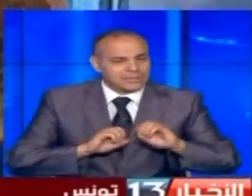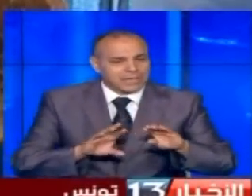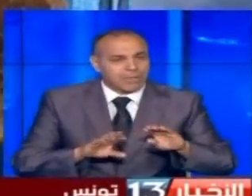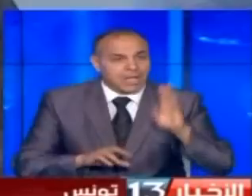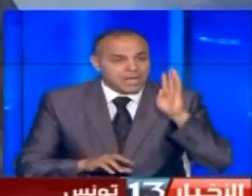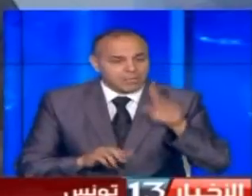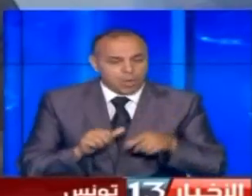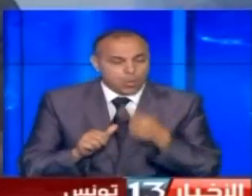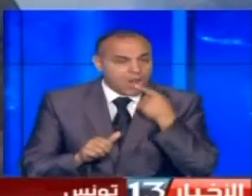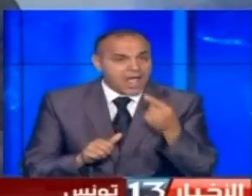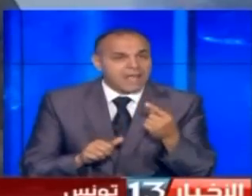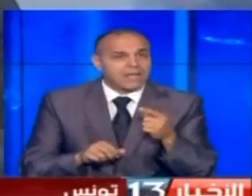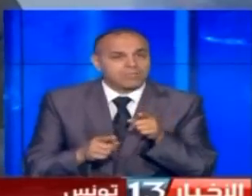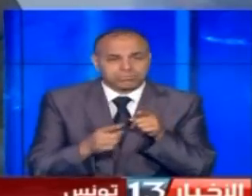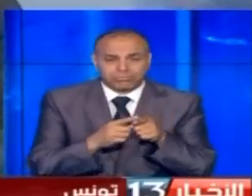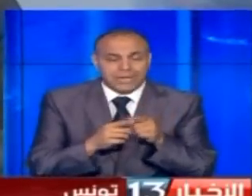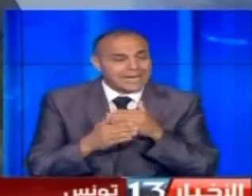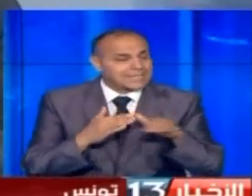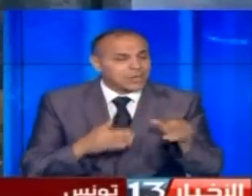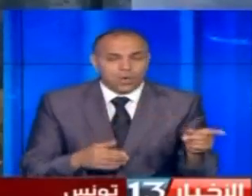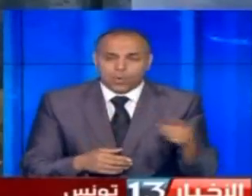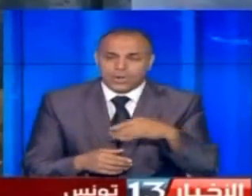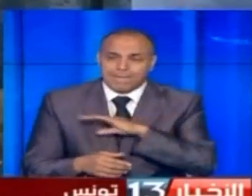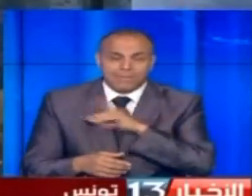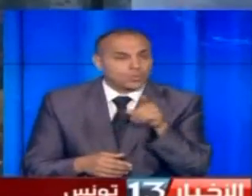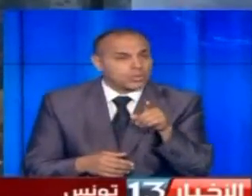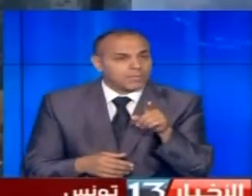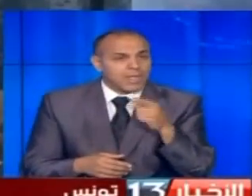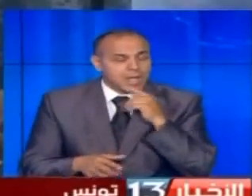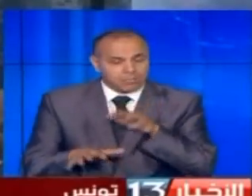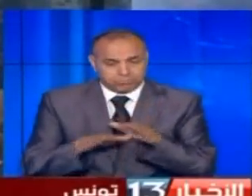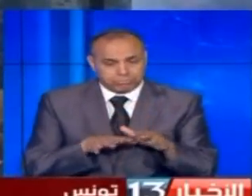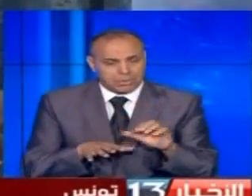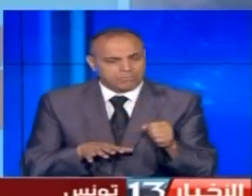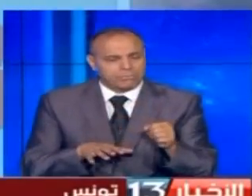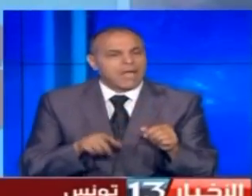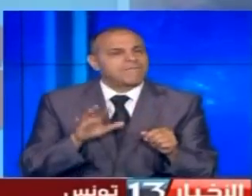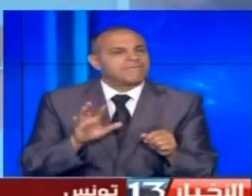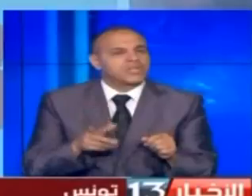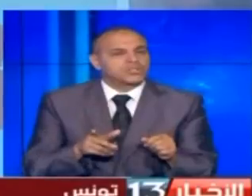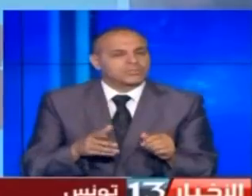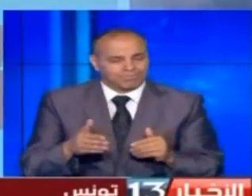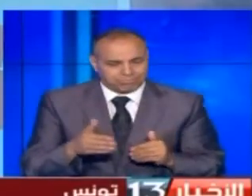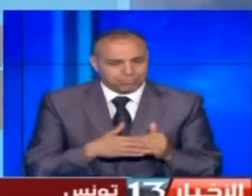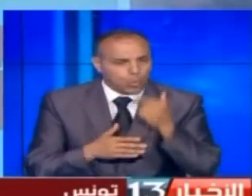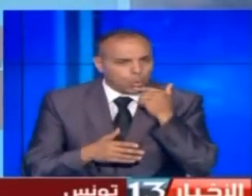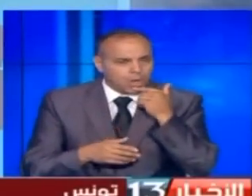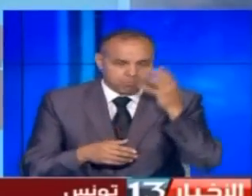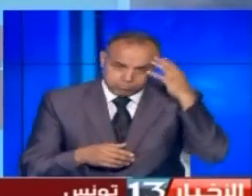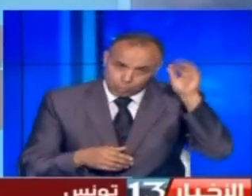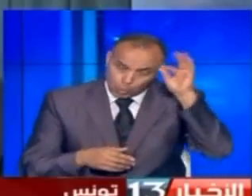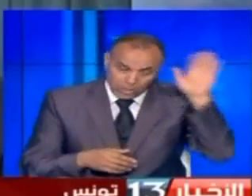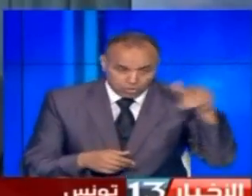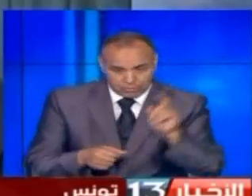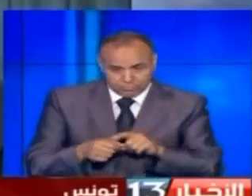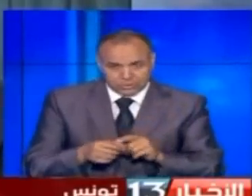ندوة أريد من خلالها توجيه رسالة إلى الجهات المعنية لاتخاذ الإجراءات اللازمة مع اقتراح تشريك خبراء